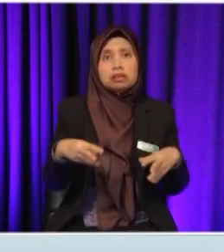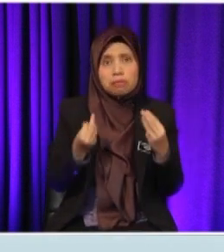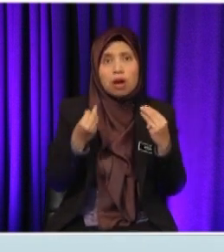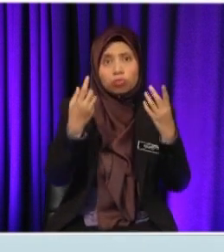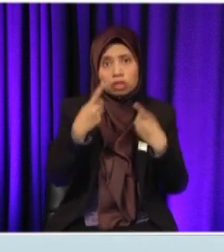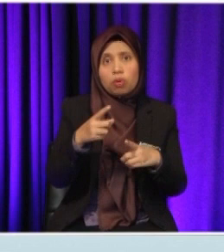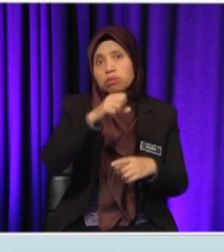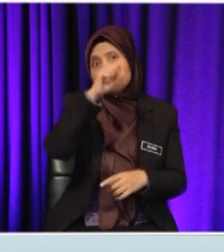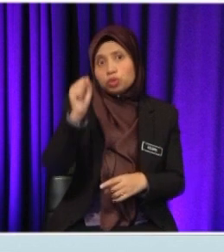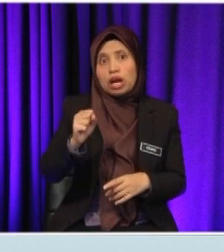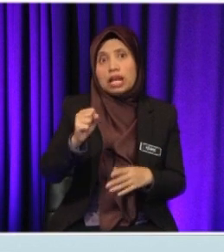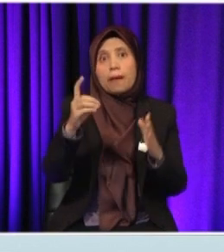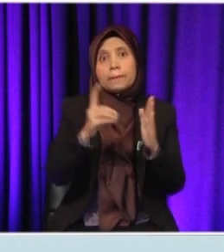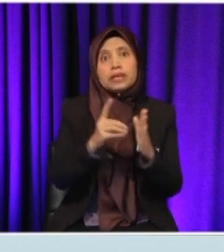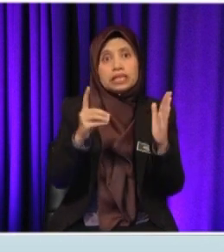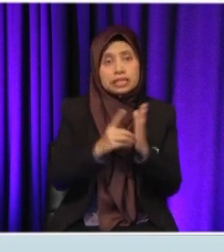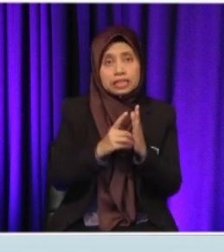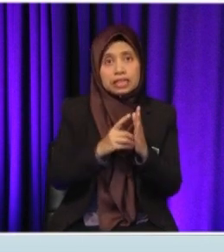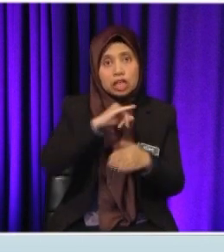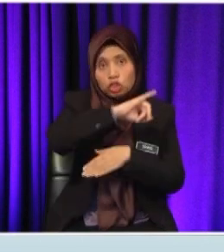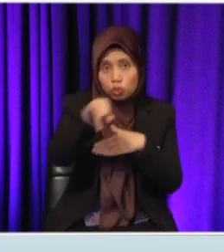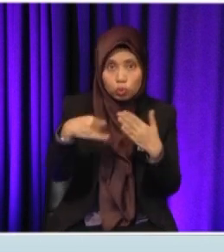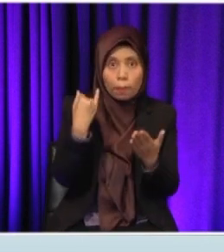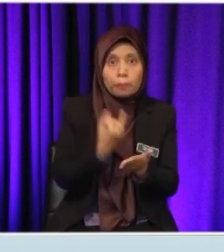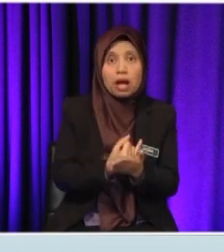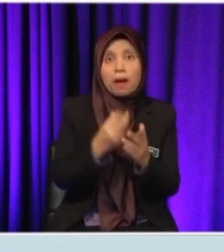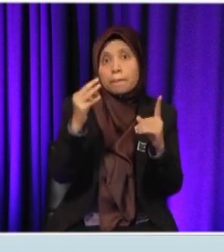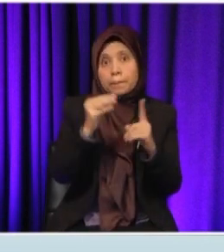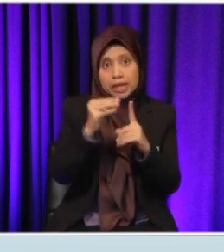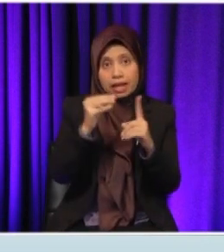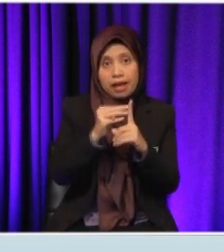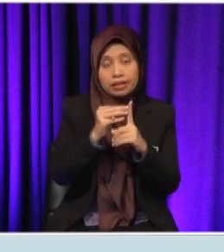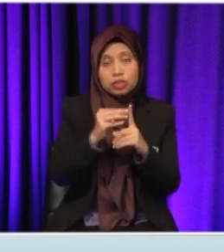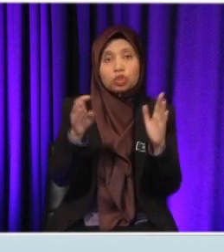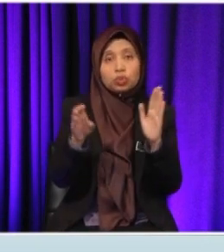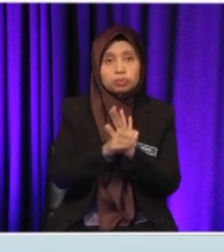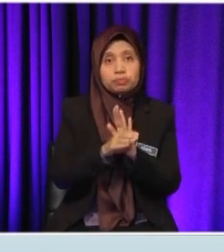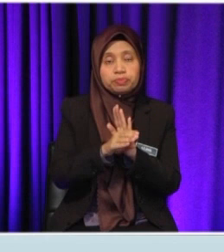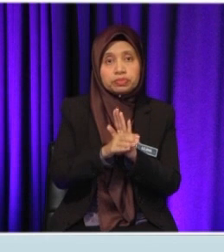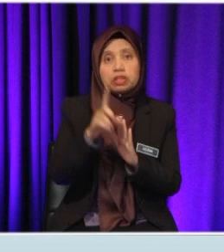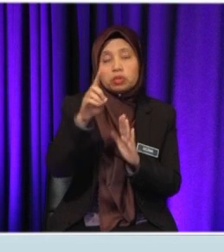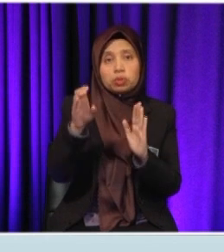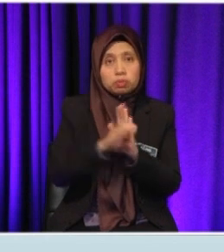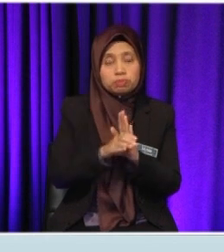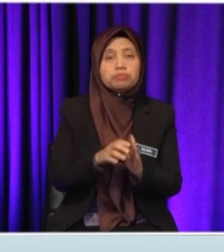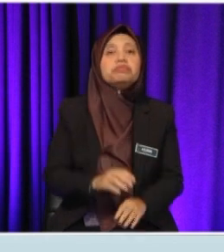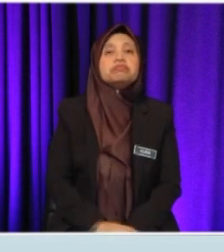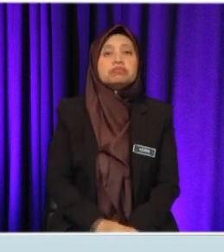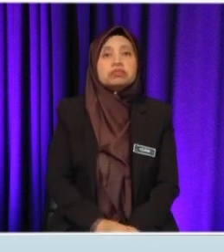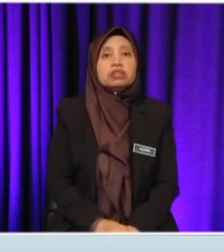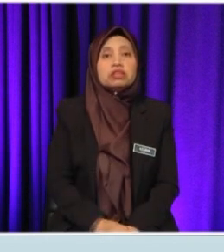soalan berdasarkan jumlah markah yang sepatutnya. Okey, kita bagi contoh di sini, satu contoh. Okey,